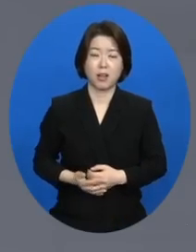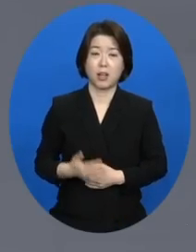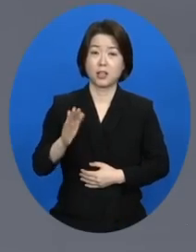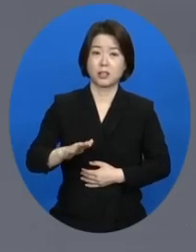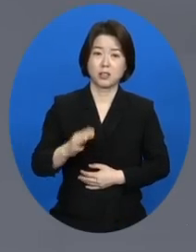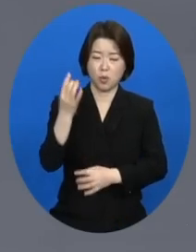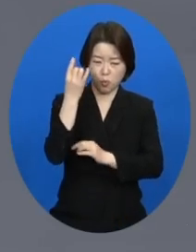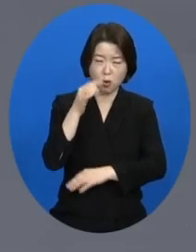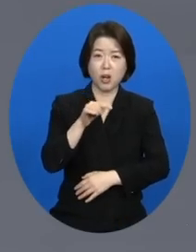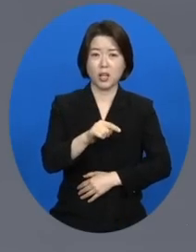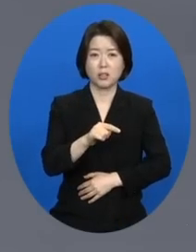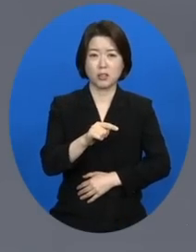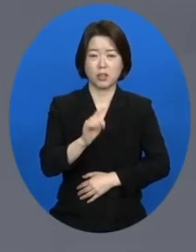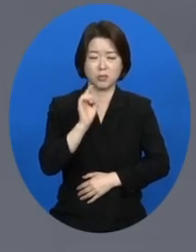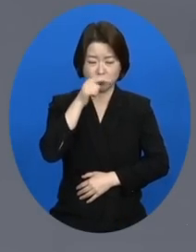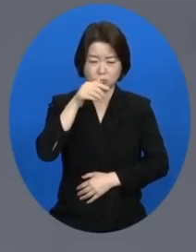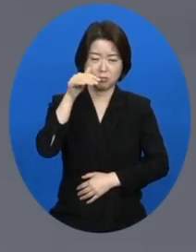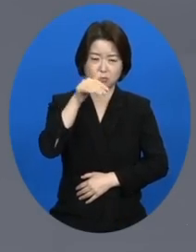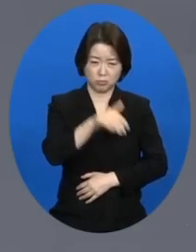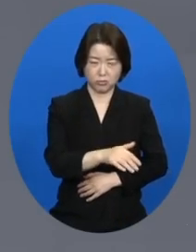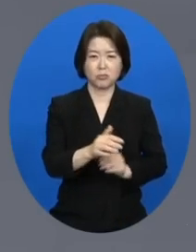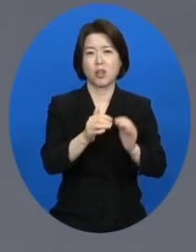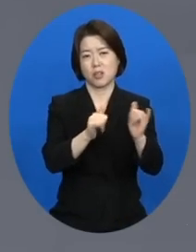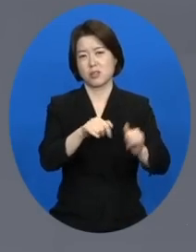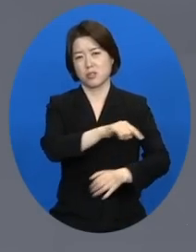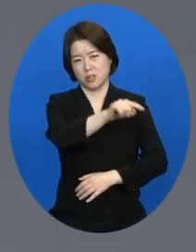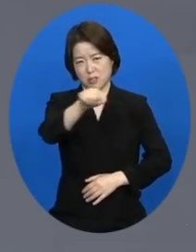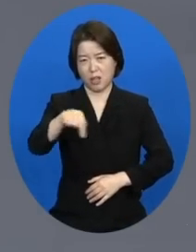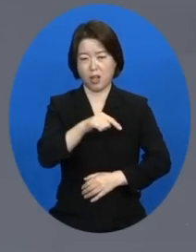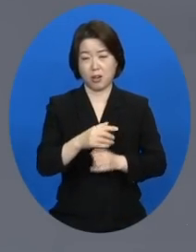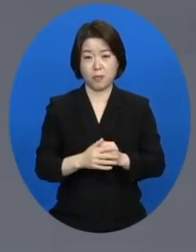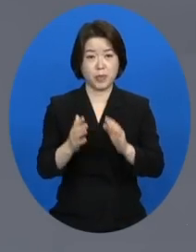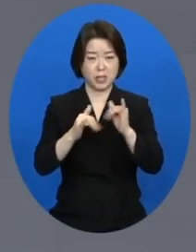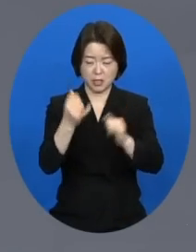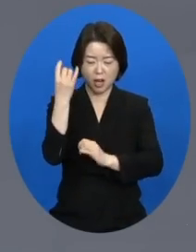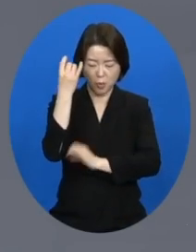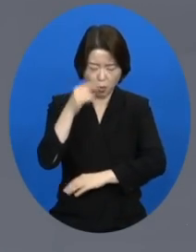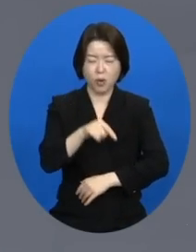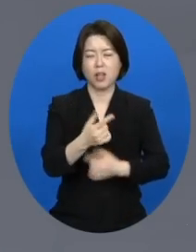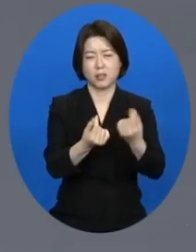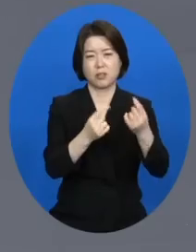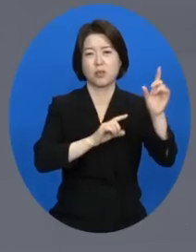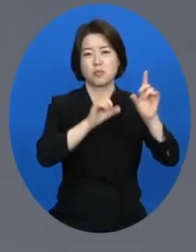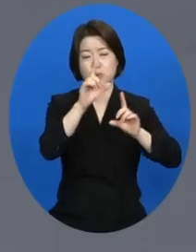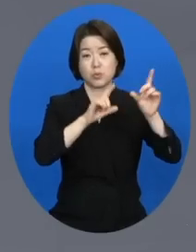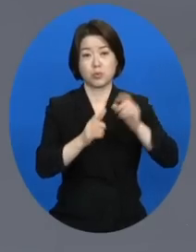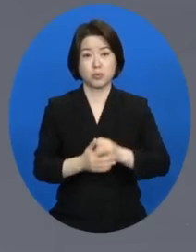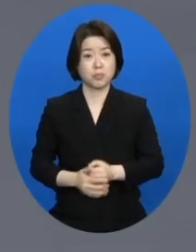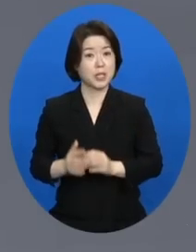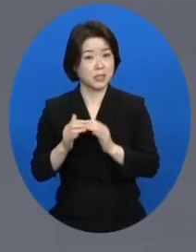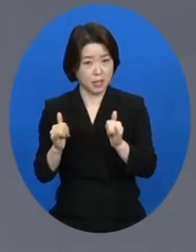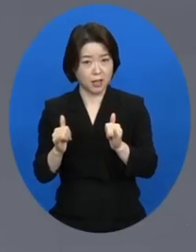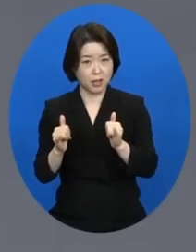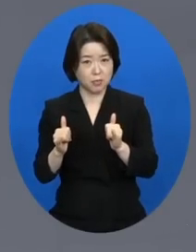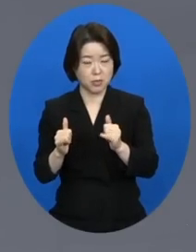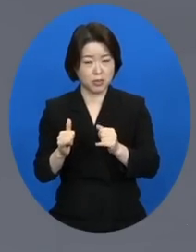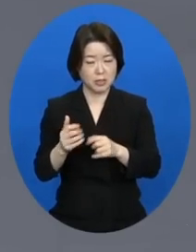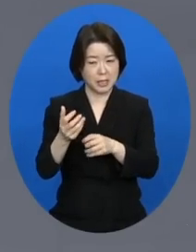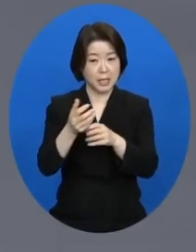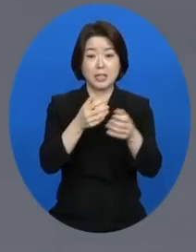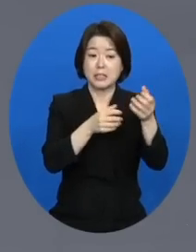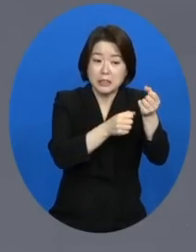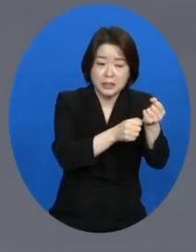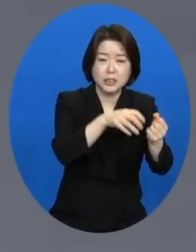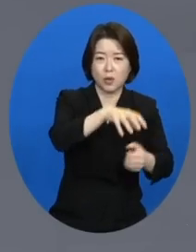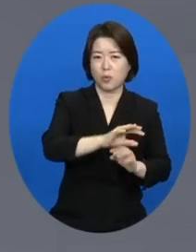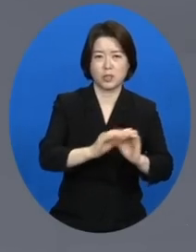원래 그것이 타락한 사람이에요. 우리 인간이 원래 그렇습니다. 사람은요 의지할 대상이 아닙니다.